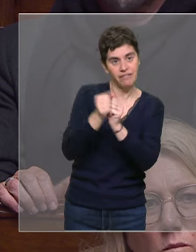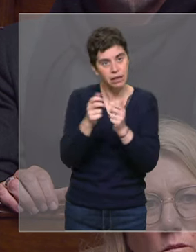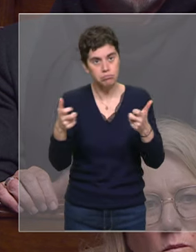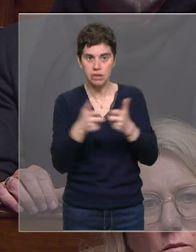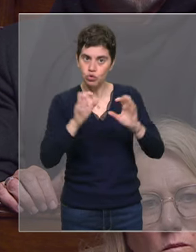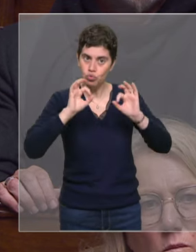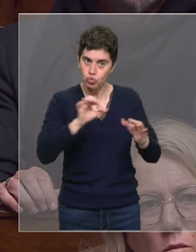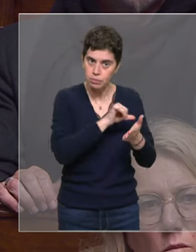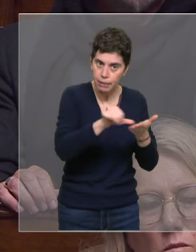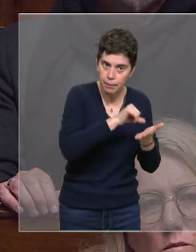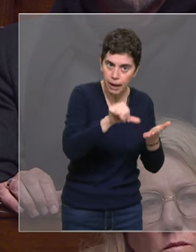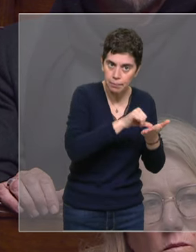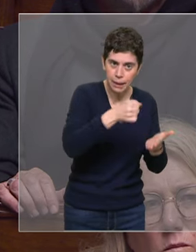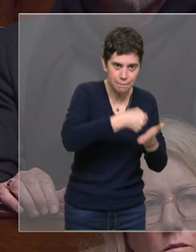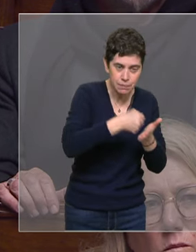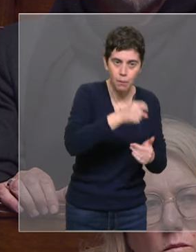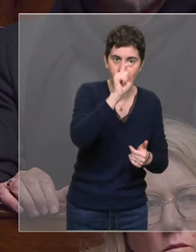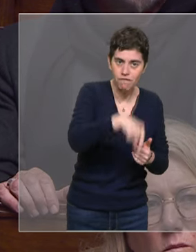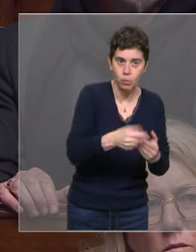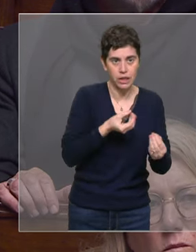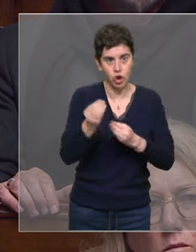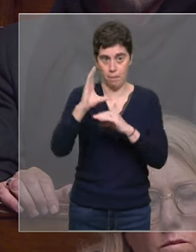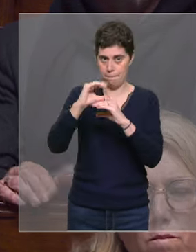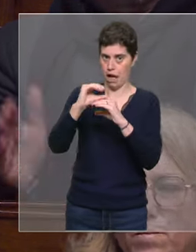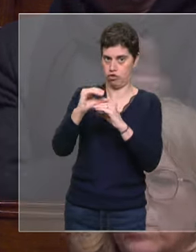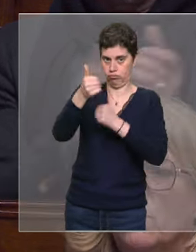rémunérateurs garantis aux paysans et encadrant les marges.